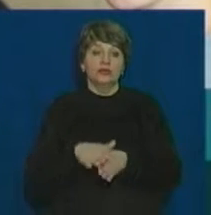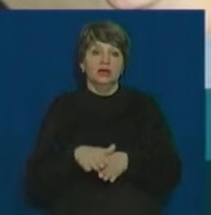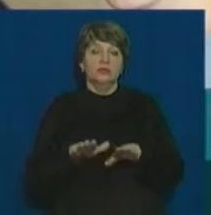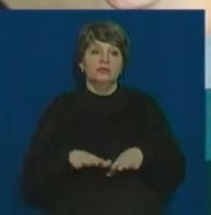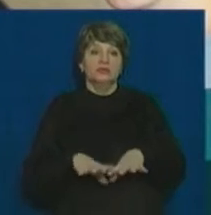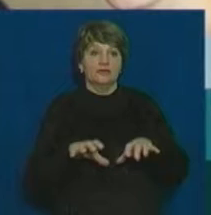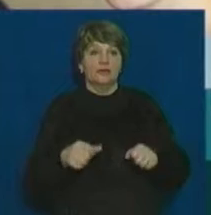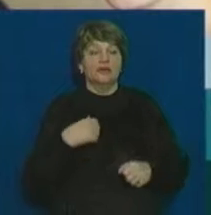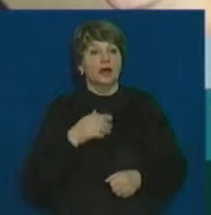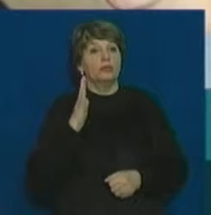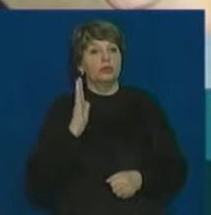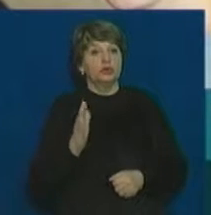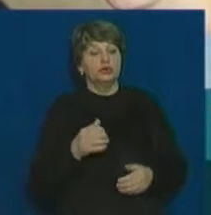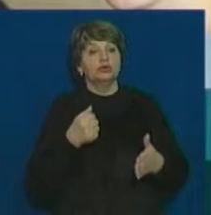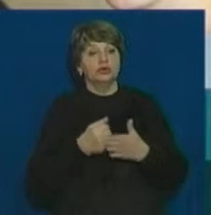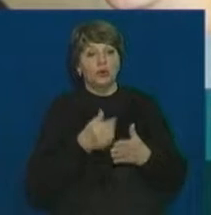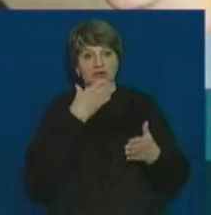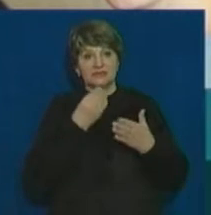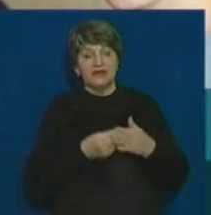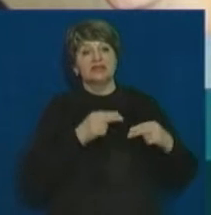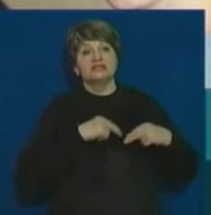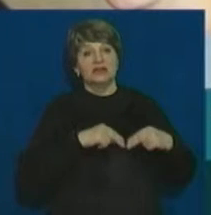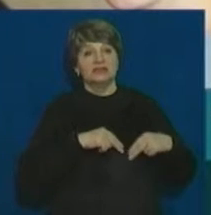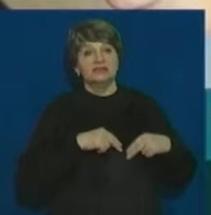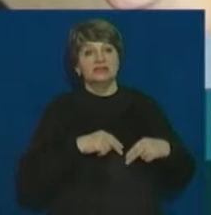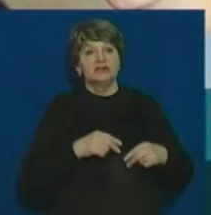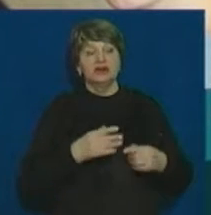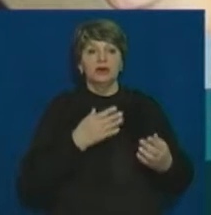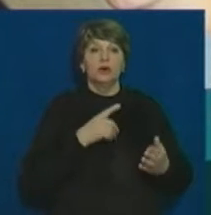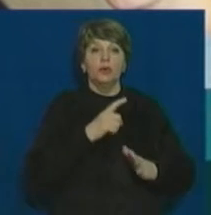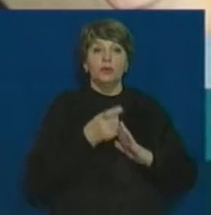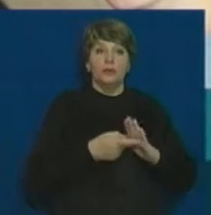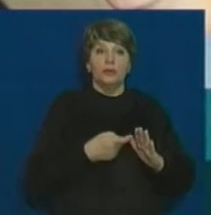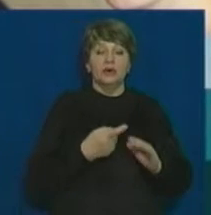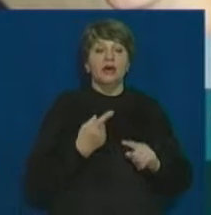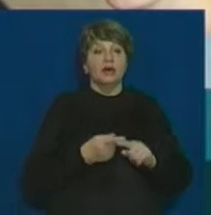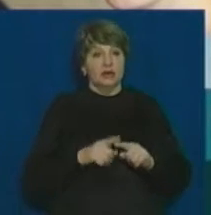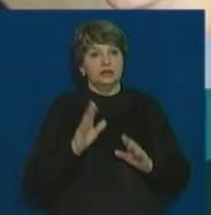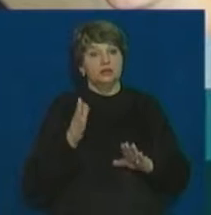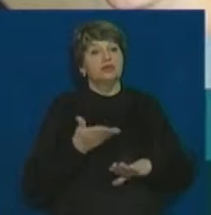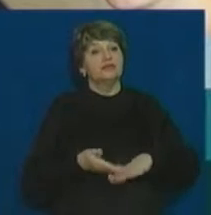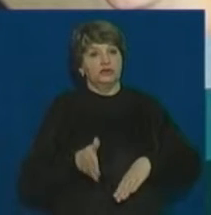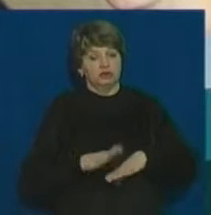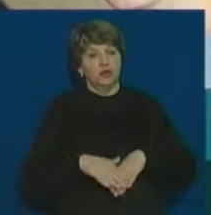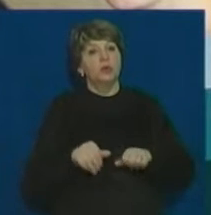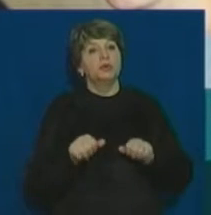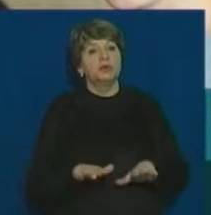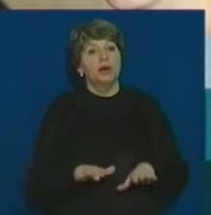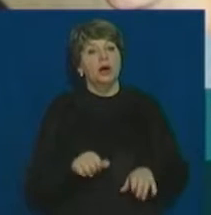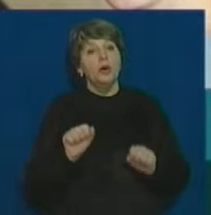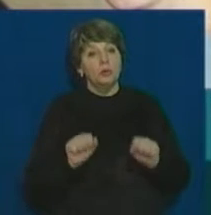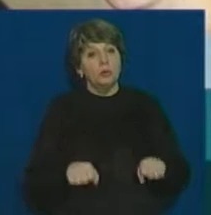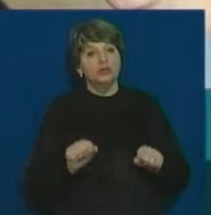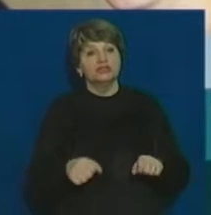до своїх колег на виконкомі достукуватися. Це, можливо, буде важке рішення. Можливо, якщо